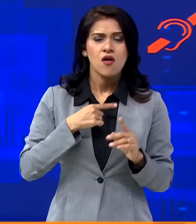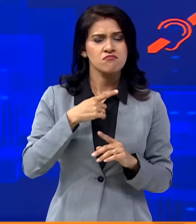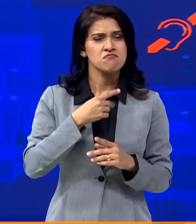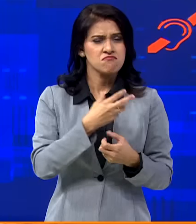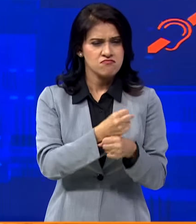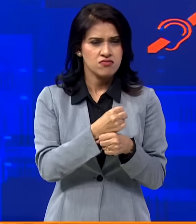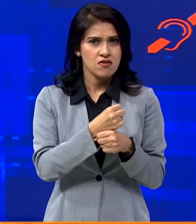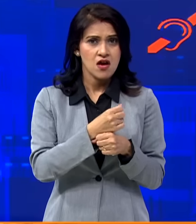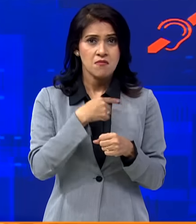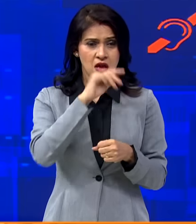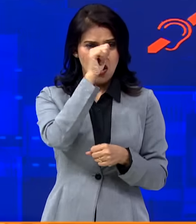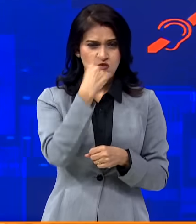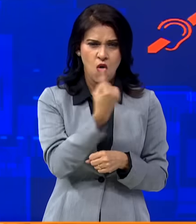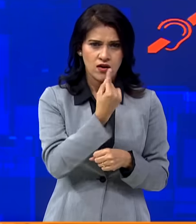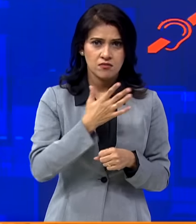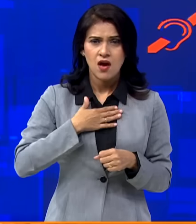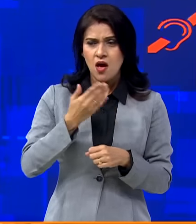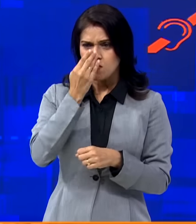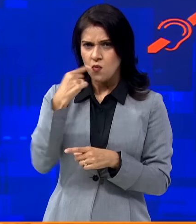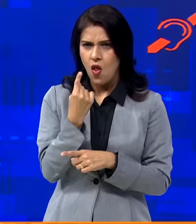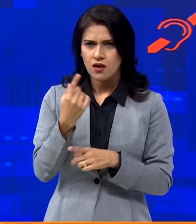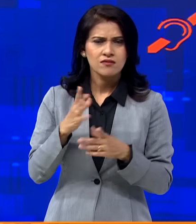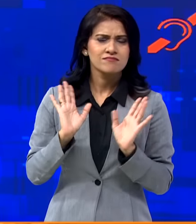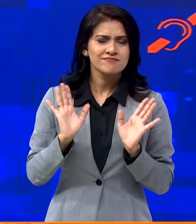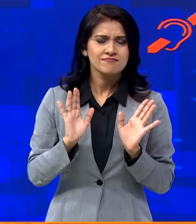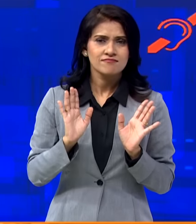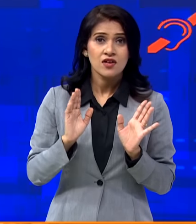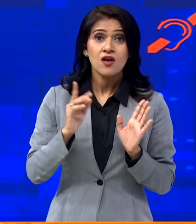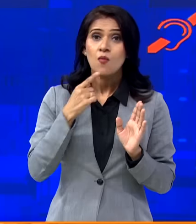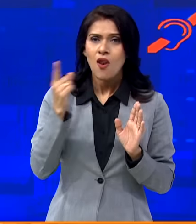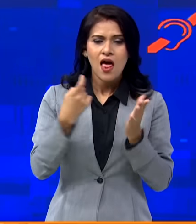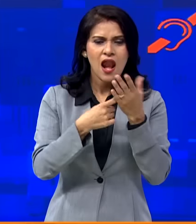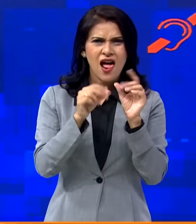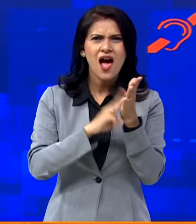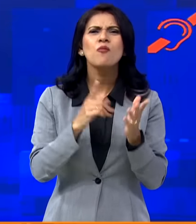कि जो हमारे भगवान राम के अस्तित्व को नकारते हैं